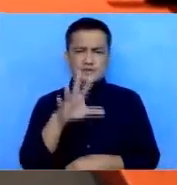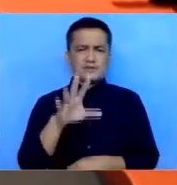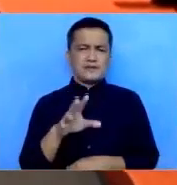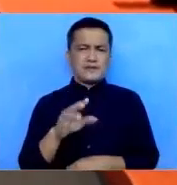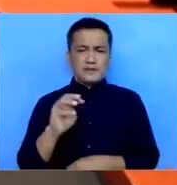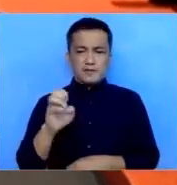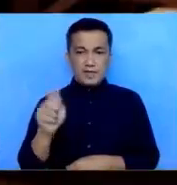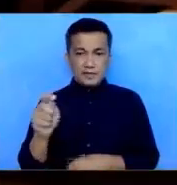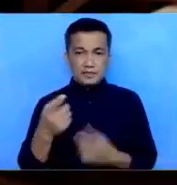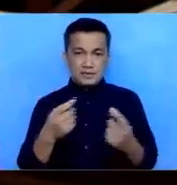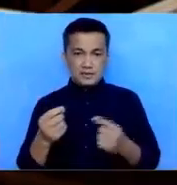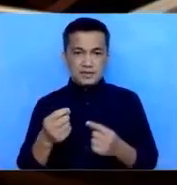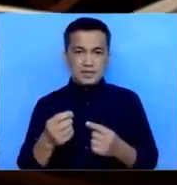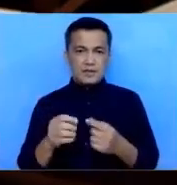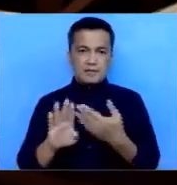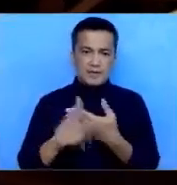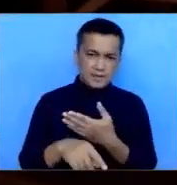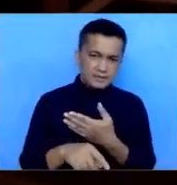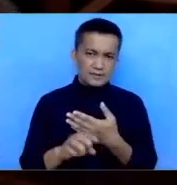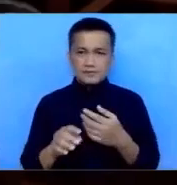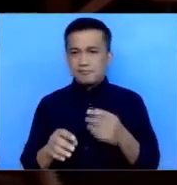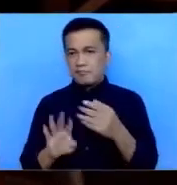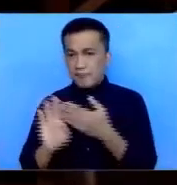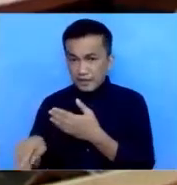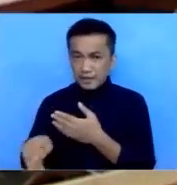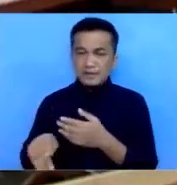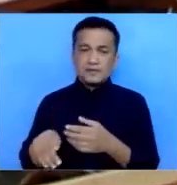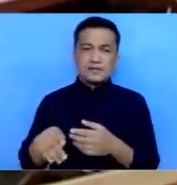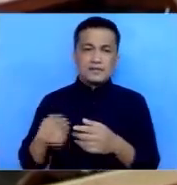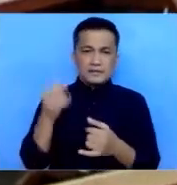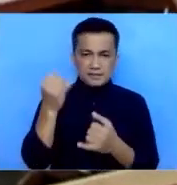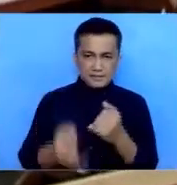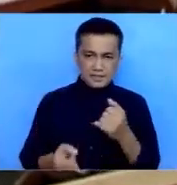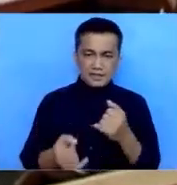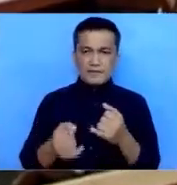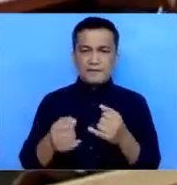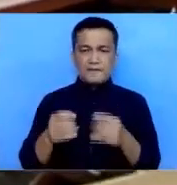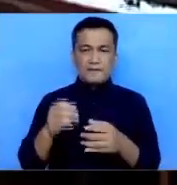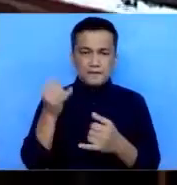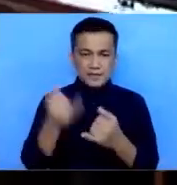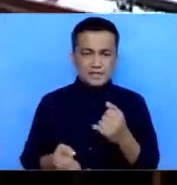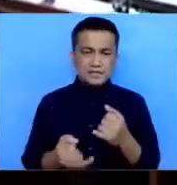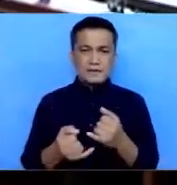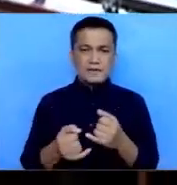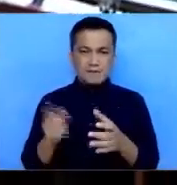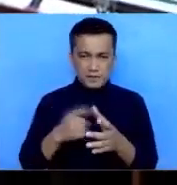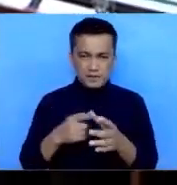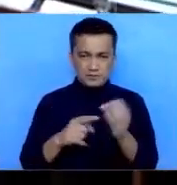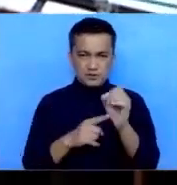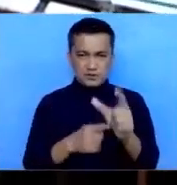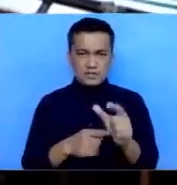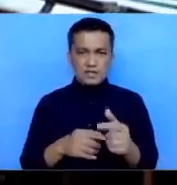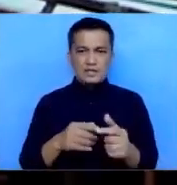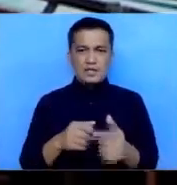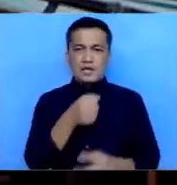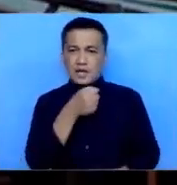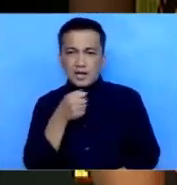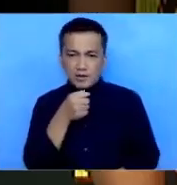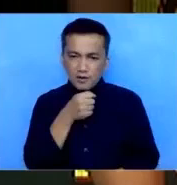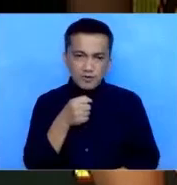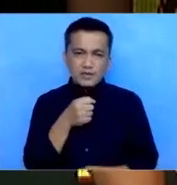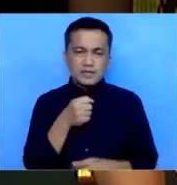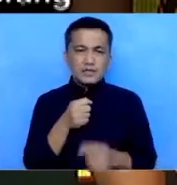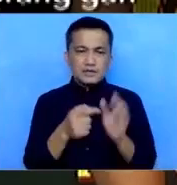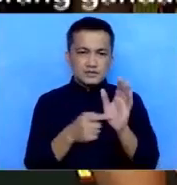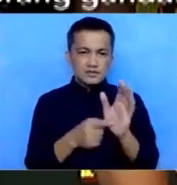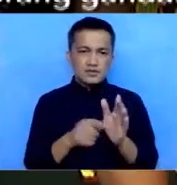kauna-unahang back-to-back grand finals ng first at original award-winning karaoke show sa buong Asia. Nakakatuwa